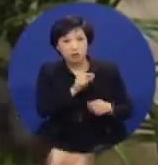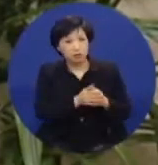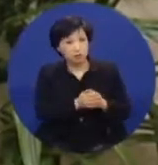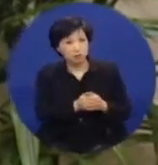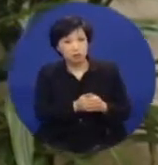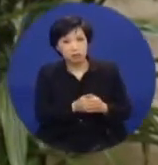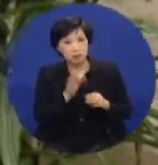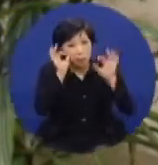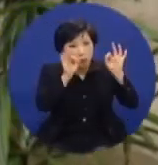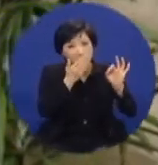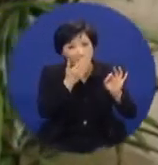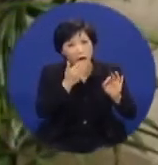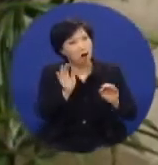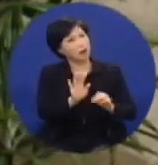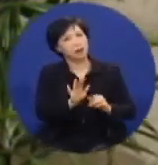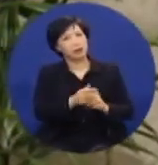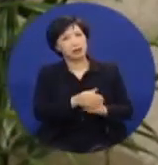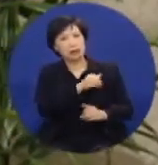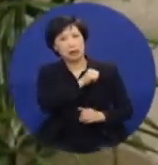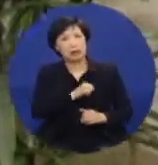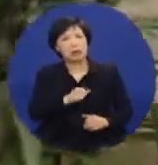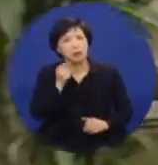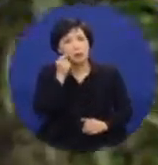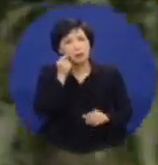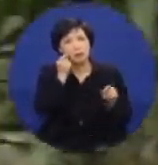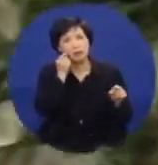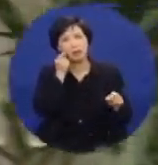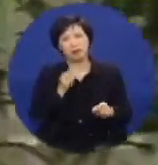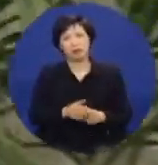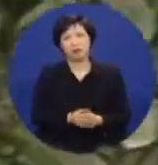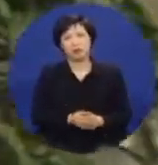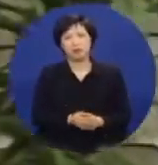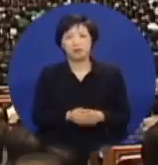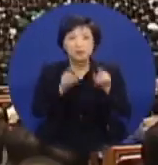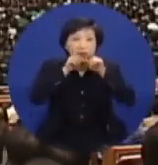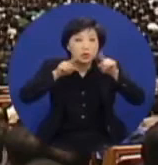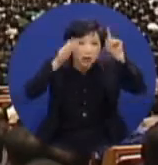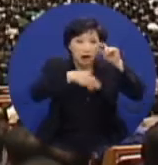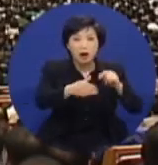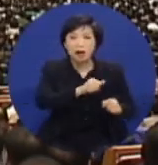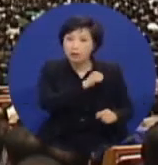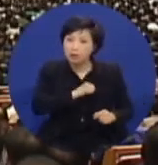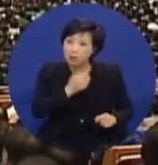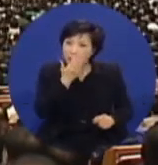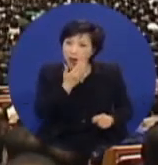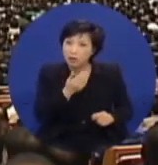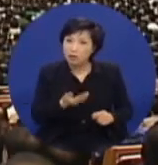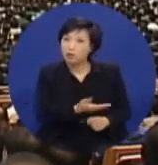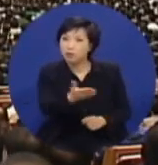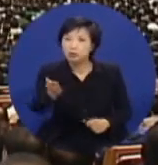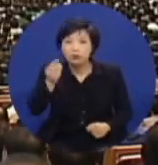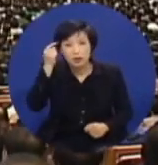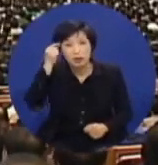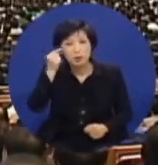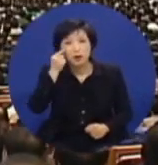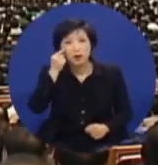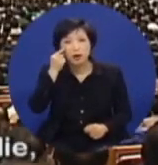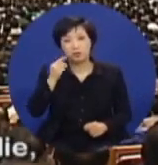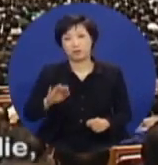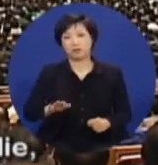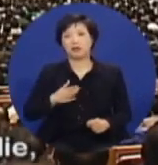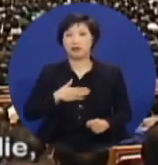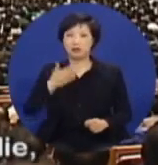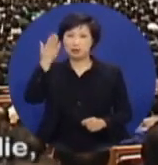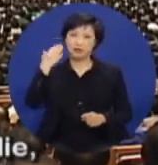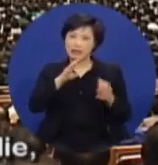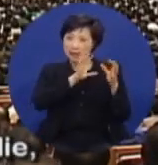어째 게 지울까 소견 되요 어쩌 게지 움 까서 봐야죠 여러분 자주 말씀들이